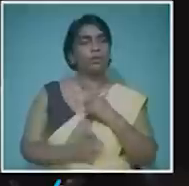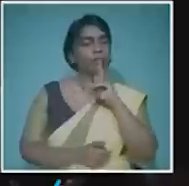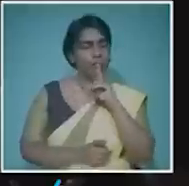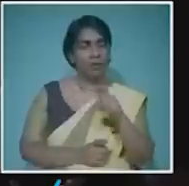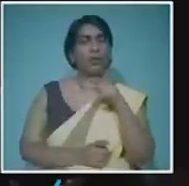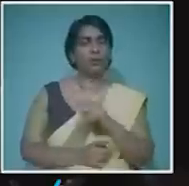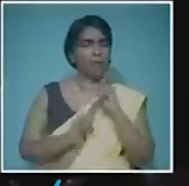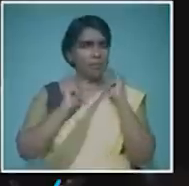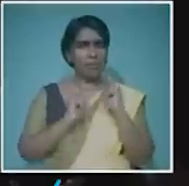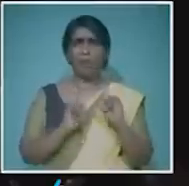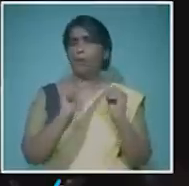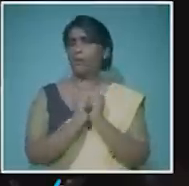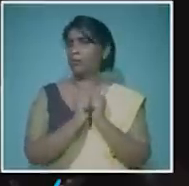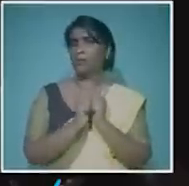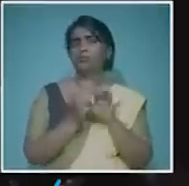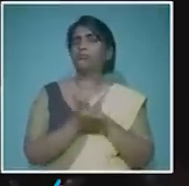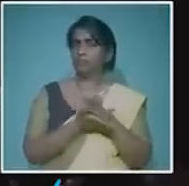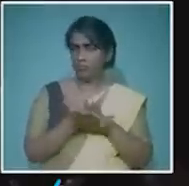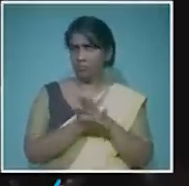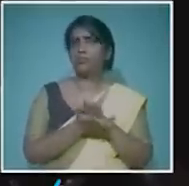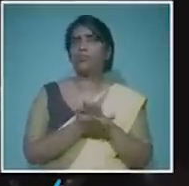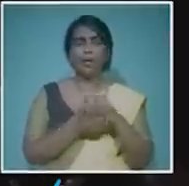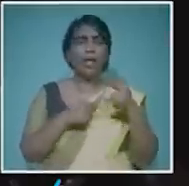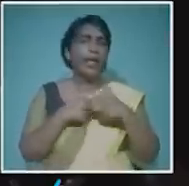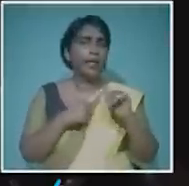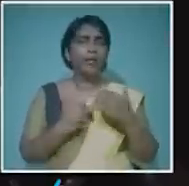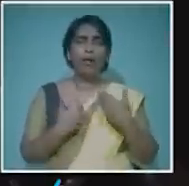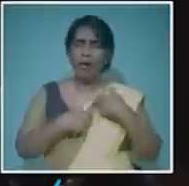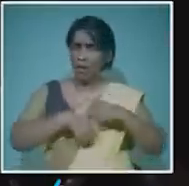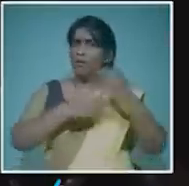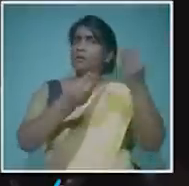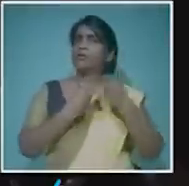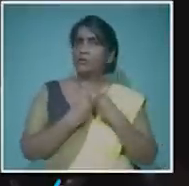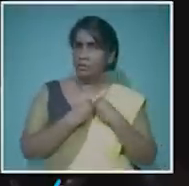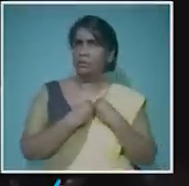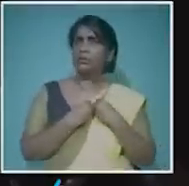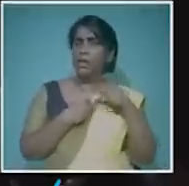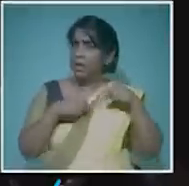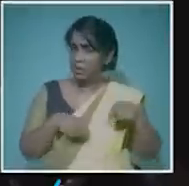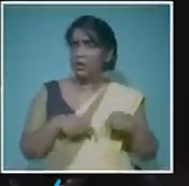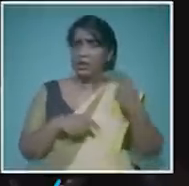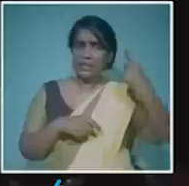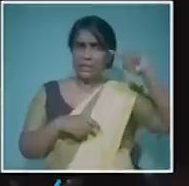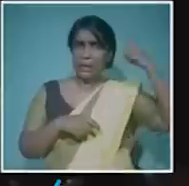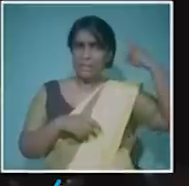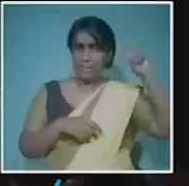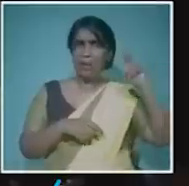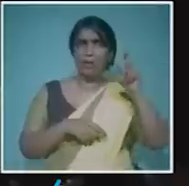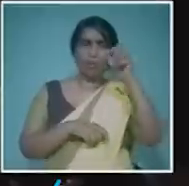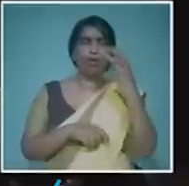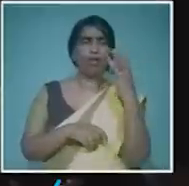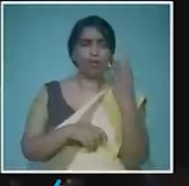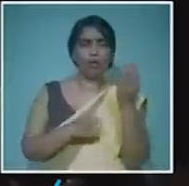තියෙන්නේ. මේ අසාධාරණ ගරු කතානායකතුමනි නිවැරදි කරන්න. මොකද හේතුව අපිටත් අවස්ථාවක් දෙන්න. මොකද හේතුව දැන් මෙතන ඊයේ පෙරදවෙනකොට 3 දෙනෙක්